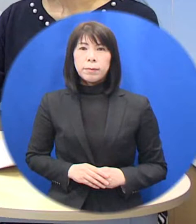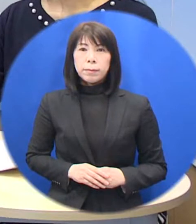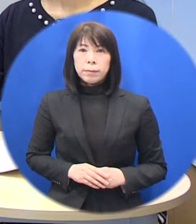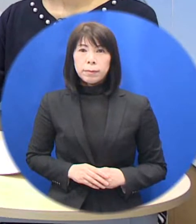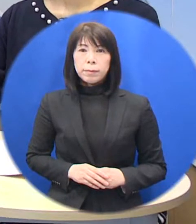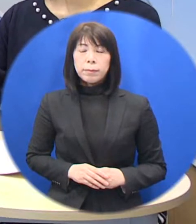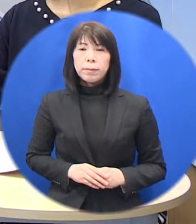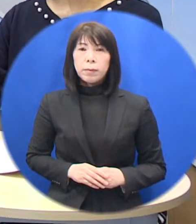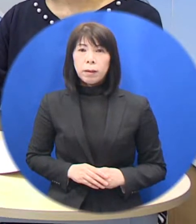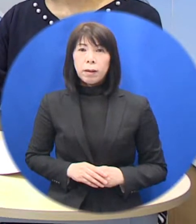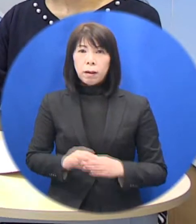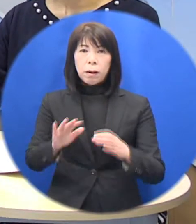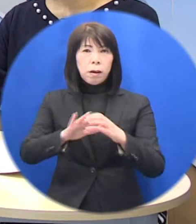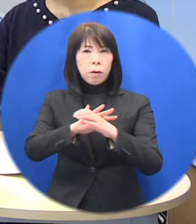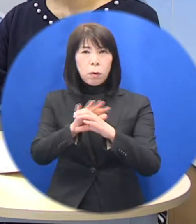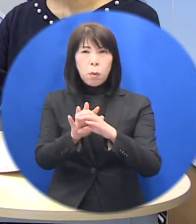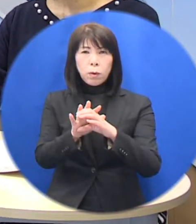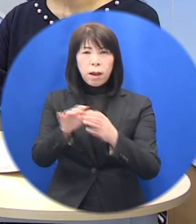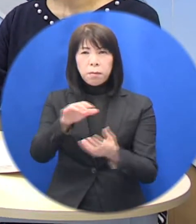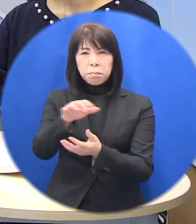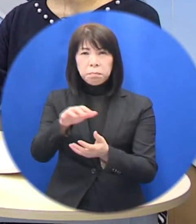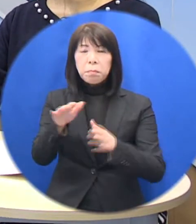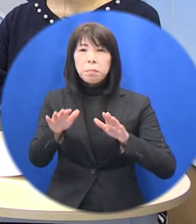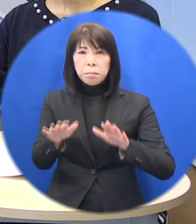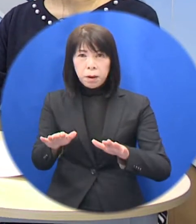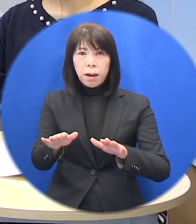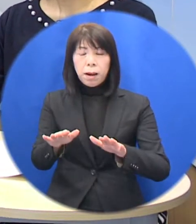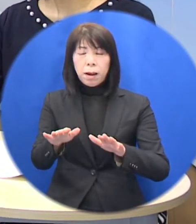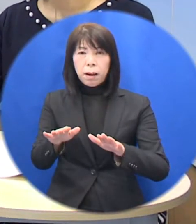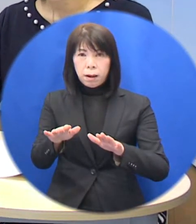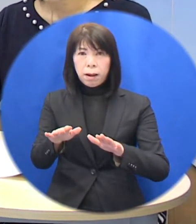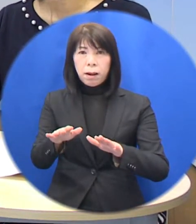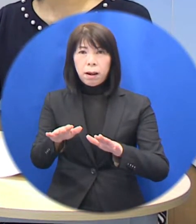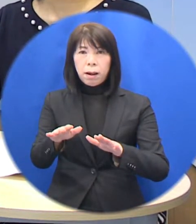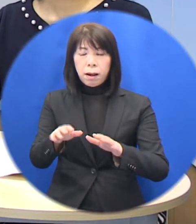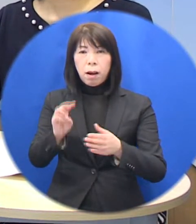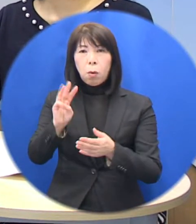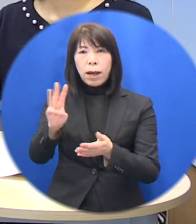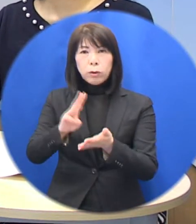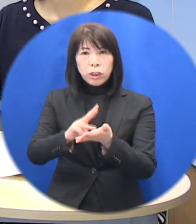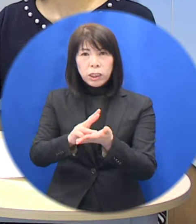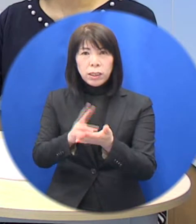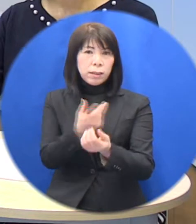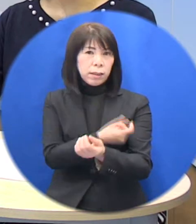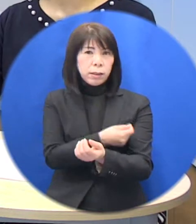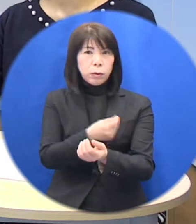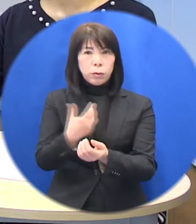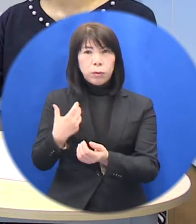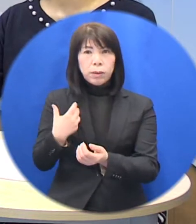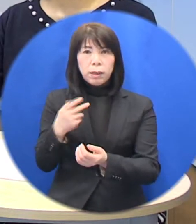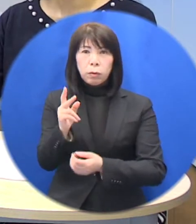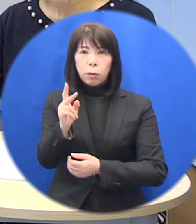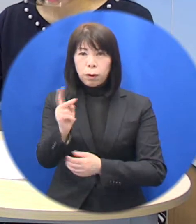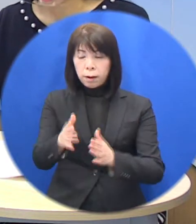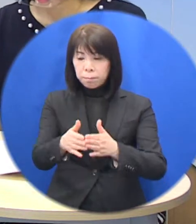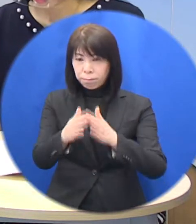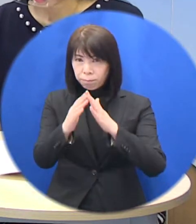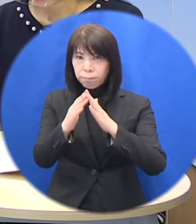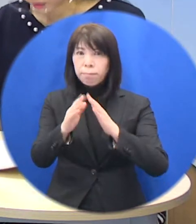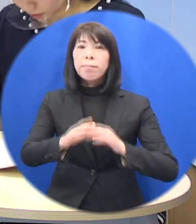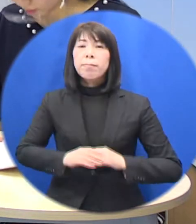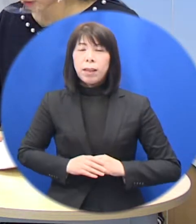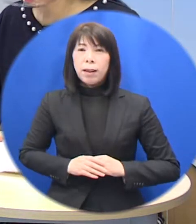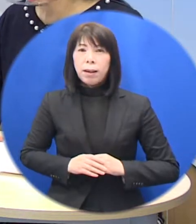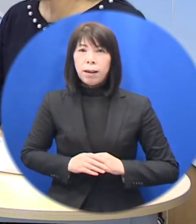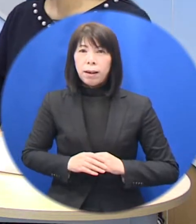さあ、今回コロナ禍に対応した新型コロナウイルスワクチン接種担当課が新設されました。